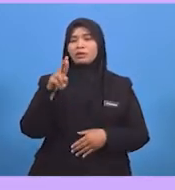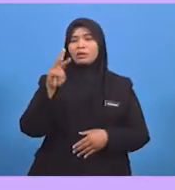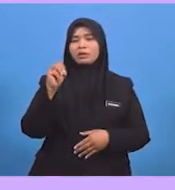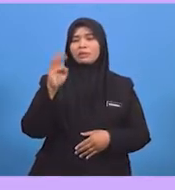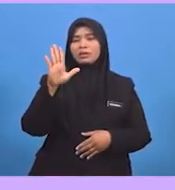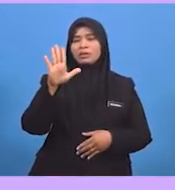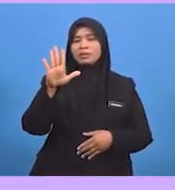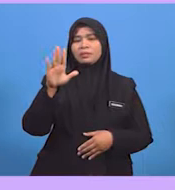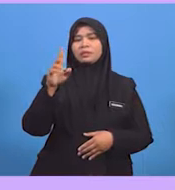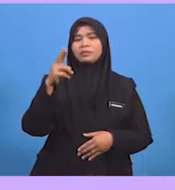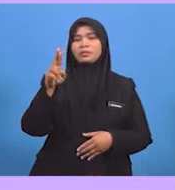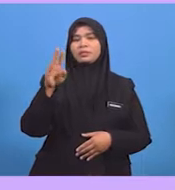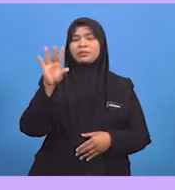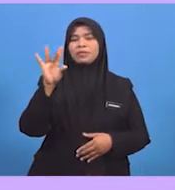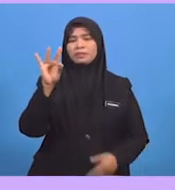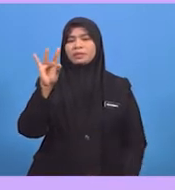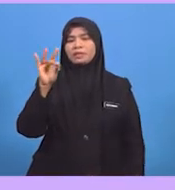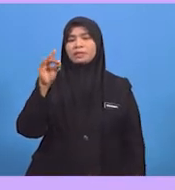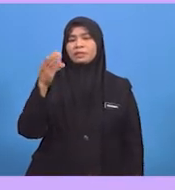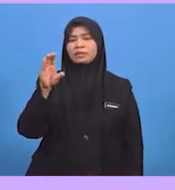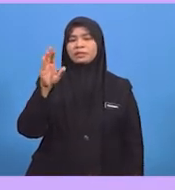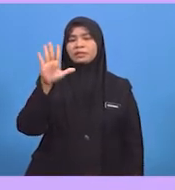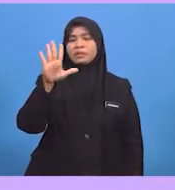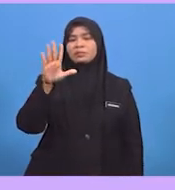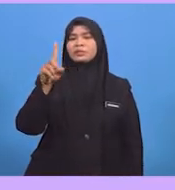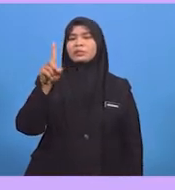RM5,851.18 untuk membeli telefon bimbit tersebut.